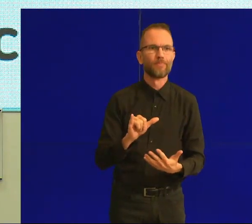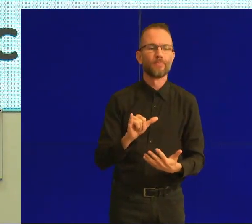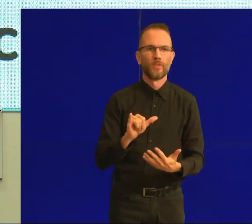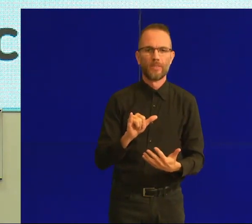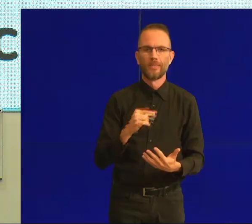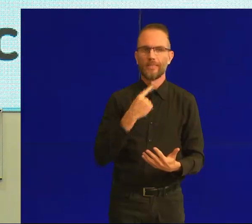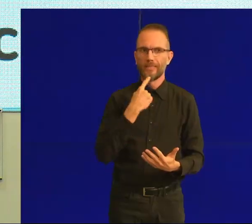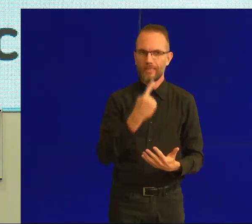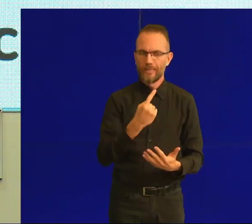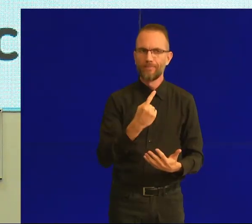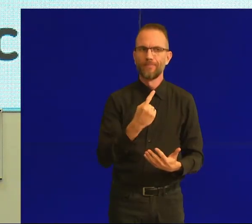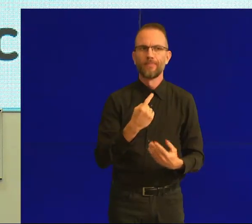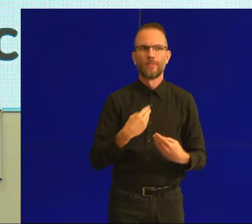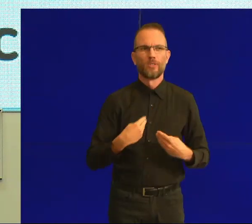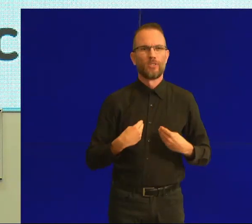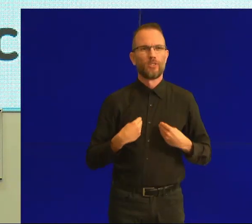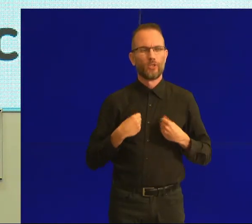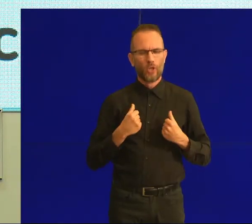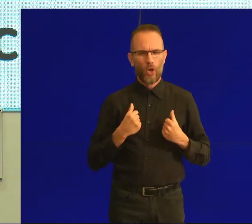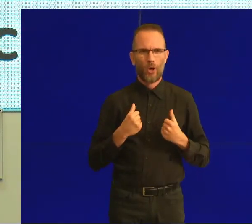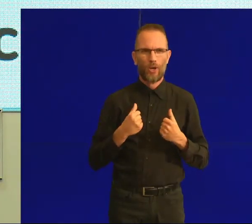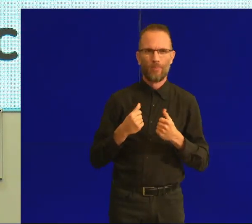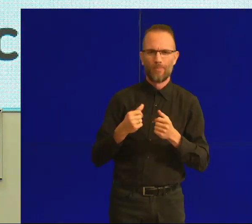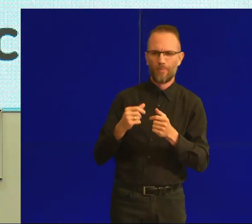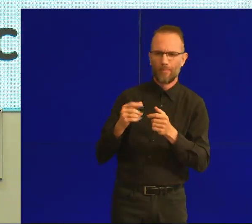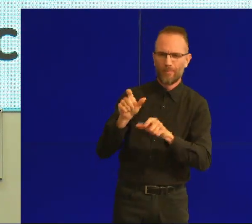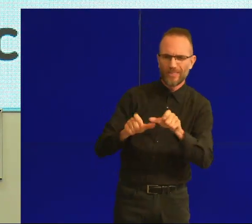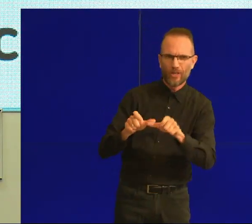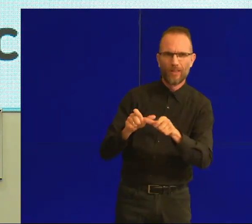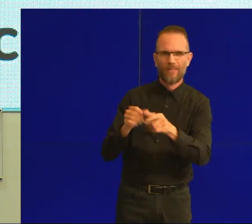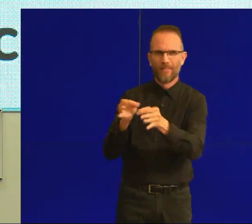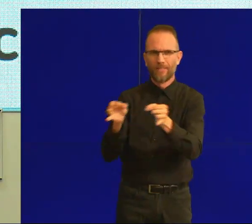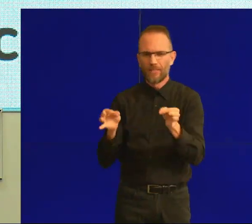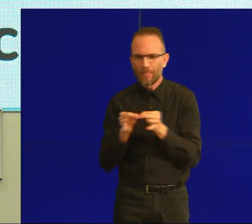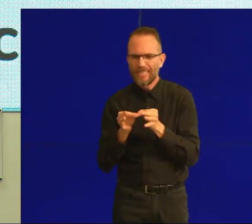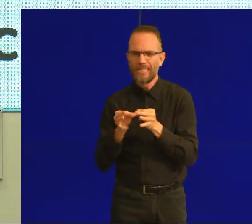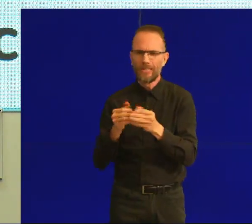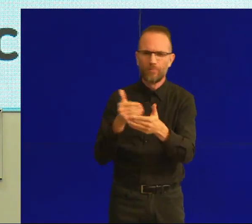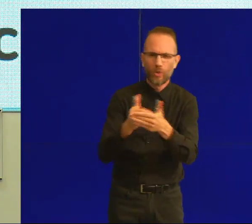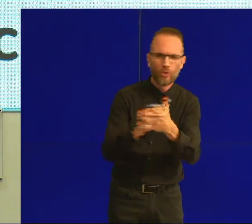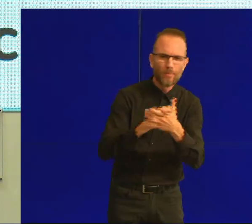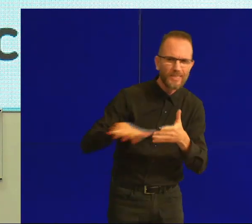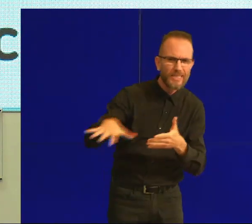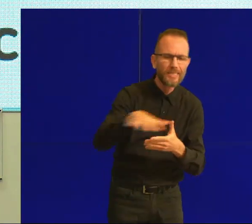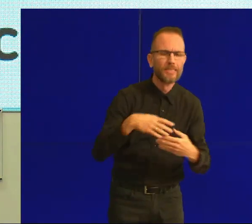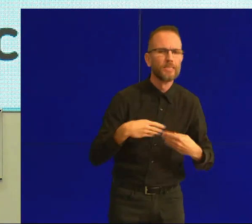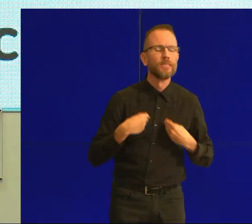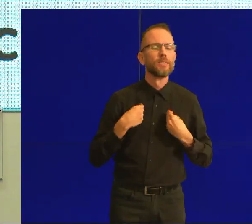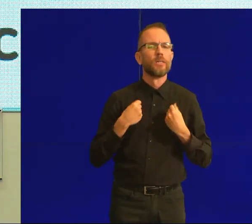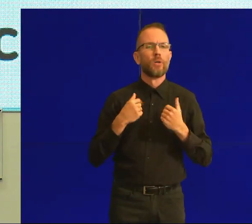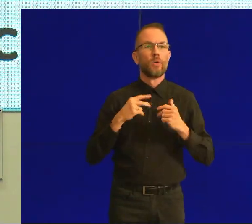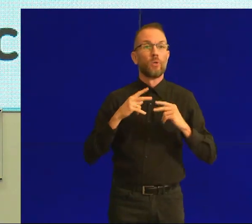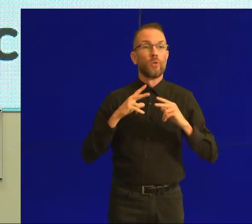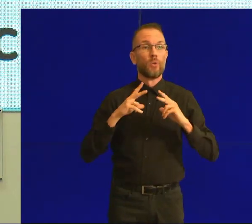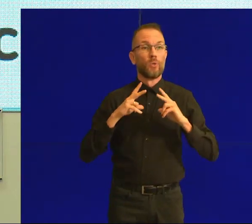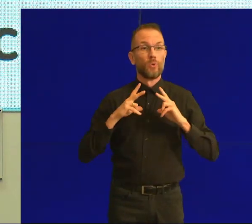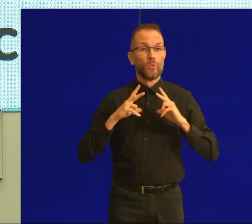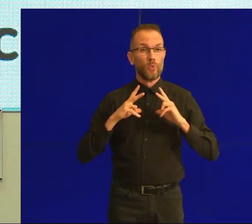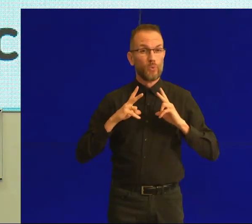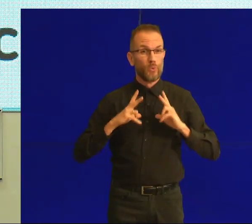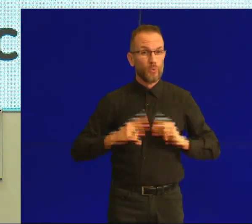réduit le cas de côté anxiogène de ce contexte épidémique et donc nous vous encourageons à continuer à